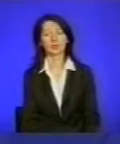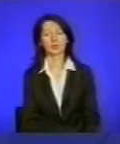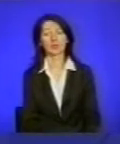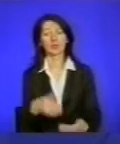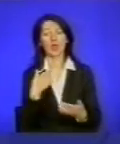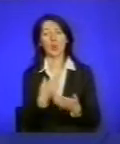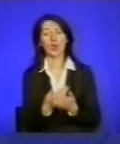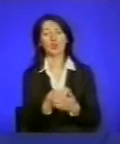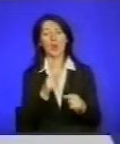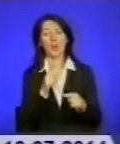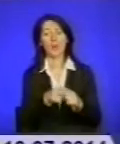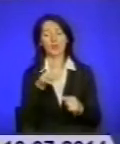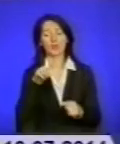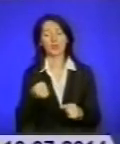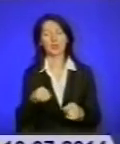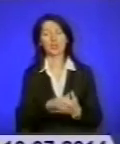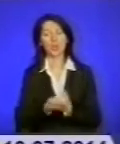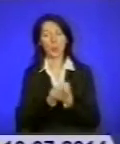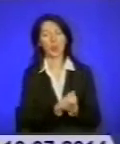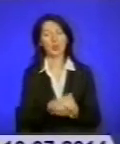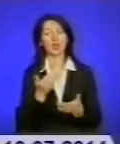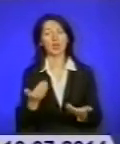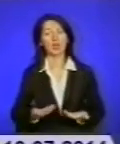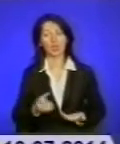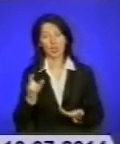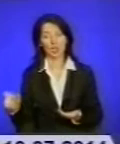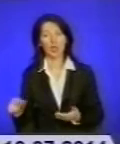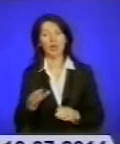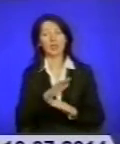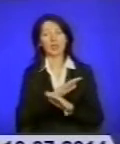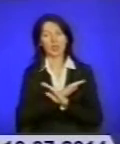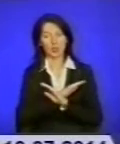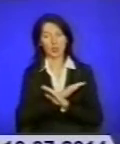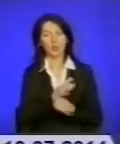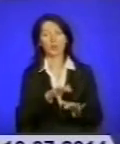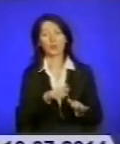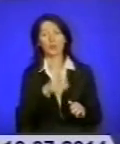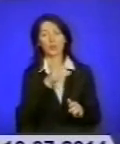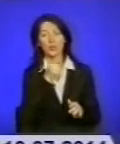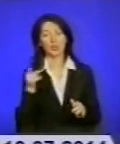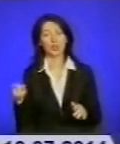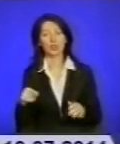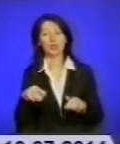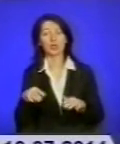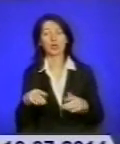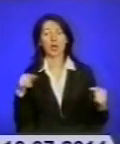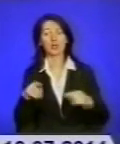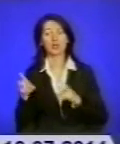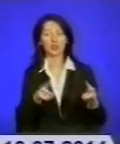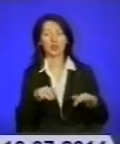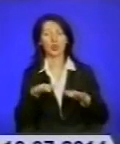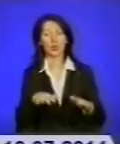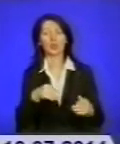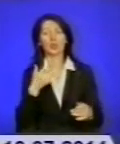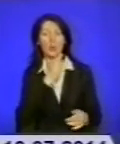Майже пів тисячі мирних жителів загинули під час антитерористичної операції. Поранені майже 1400. Про це сказав